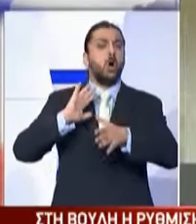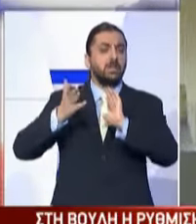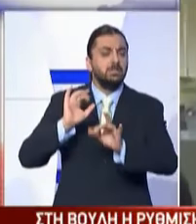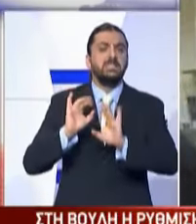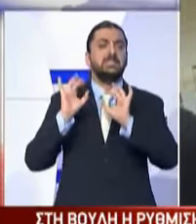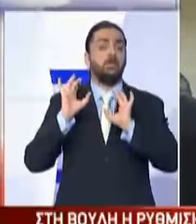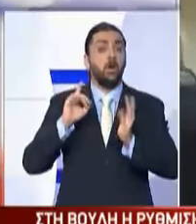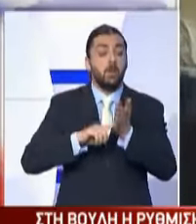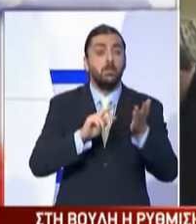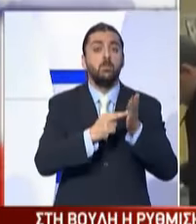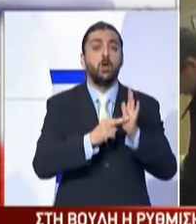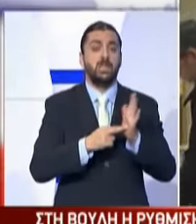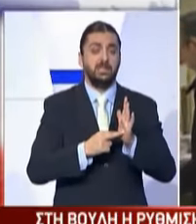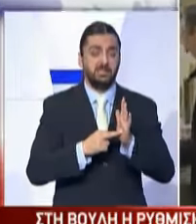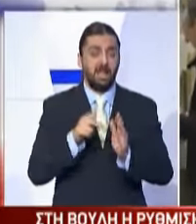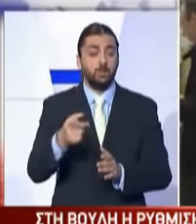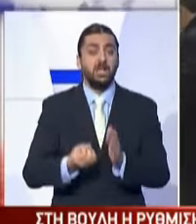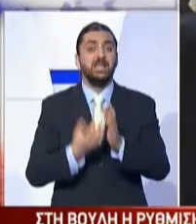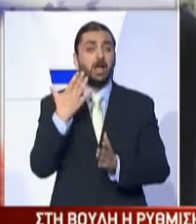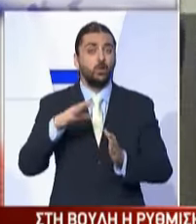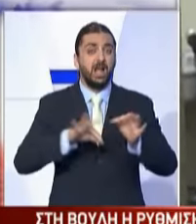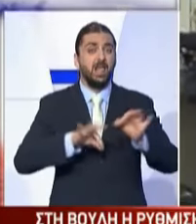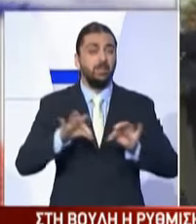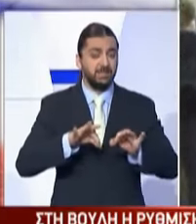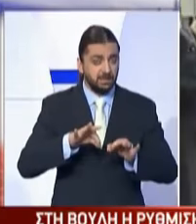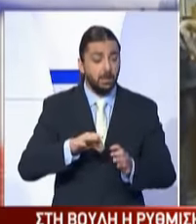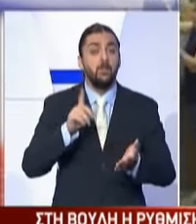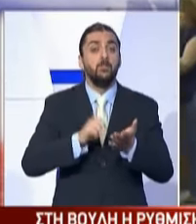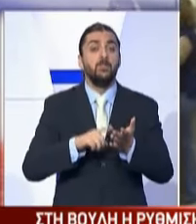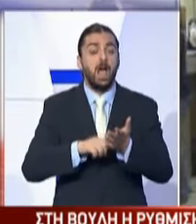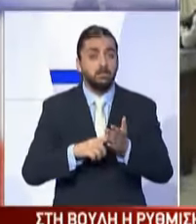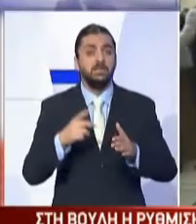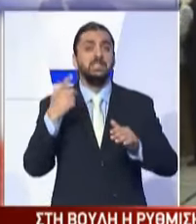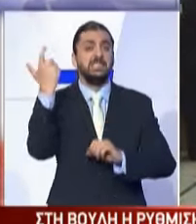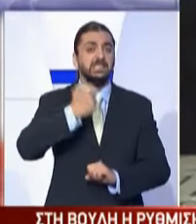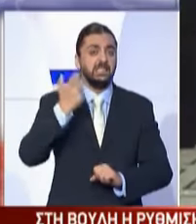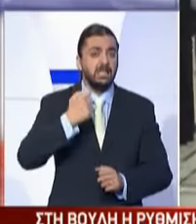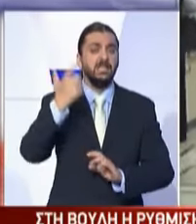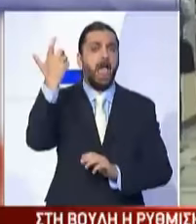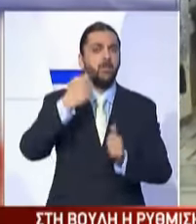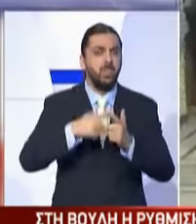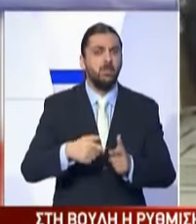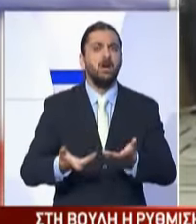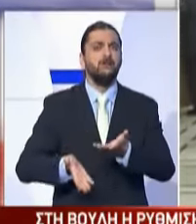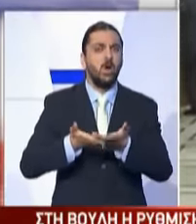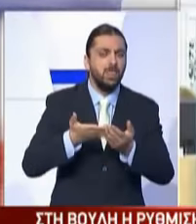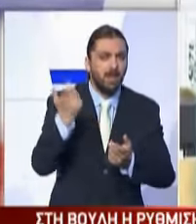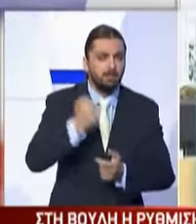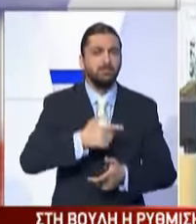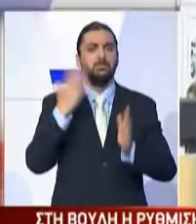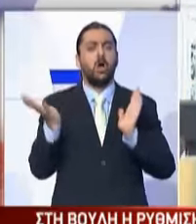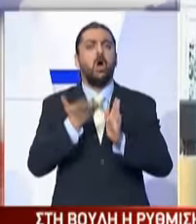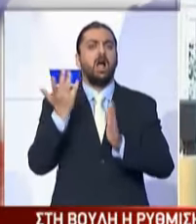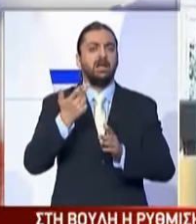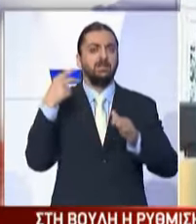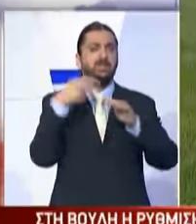Η νέα ρύθμιση του Υπουργείου Οικονομικών προβλέπει ηλεκτρονική κατάσχεση μέσω των τραπεζών, μισθών, συντάξεων, επιδομάτων και βοηθημάτων, εφόσον υπερβαίνουν το